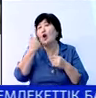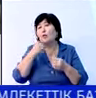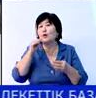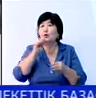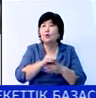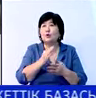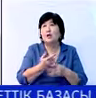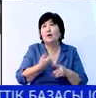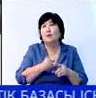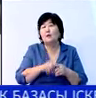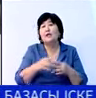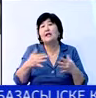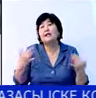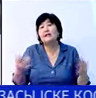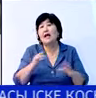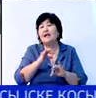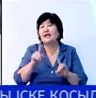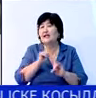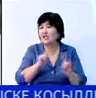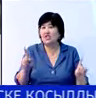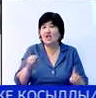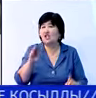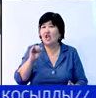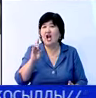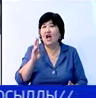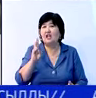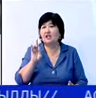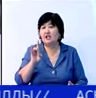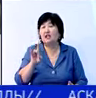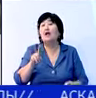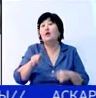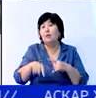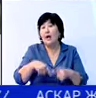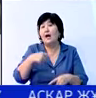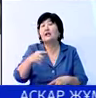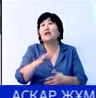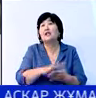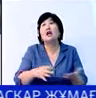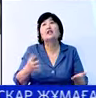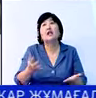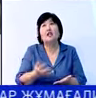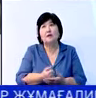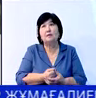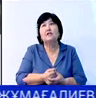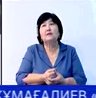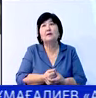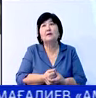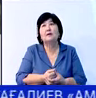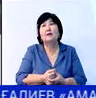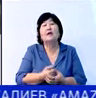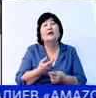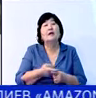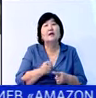Мысалы, ішінде састырнай ерекше жанр болып есептеледі. Енді осы әрмен қарай жалғасын таба берсе, енді